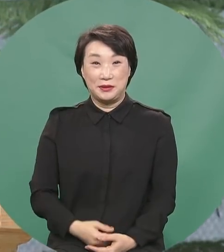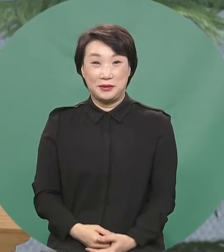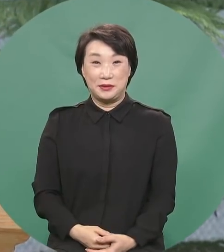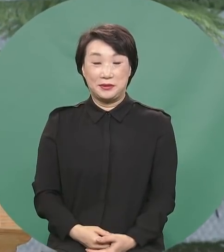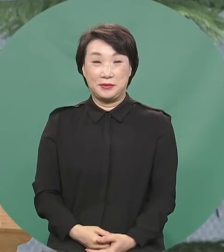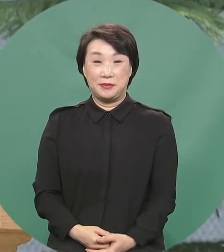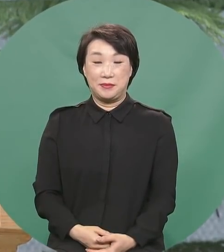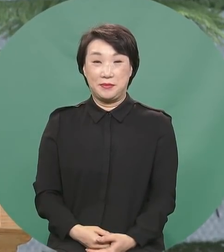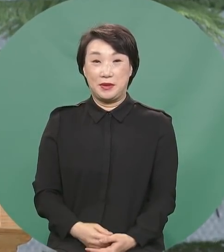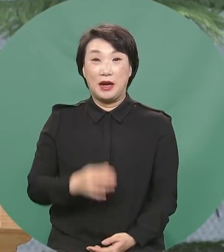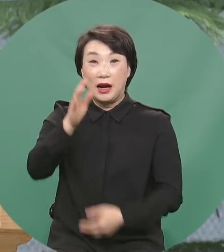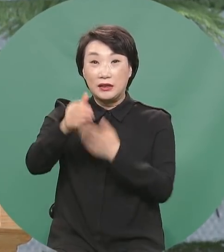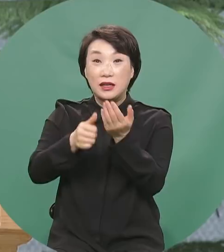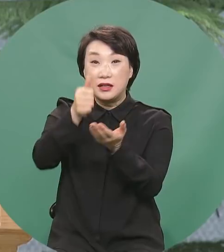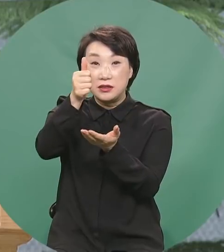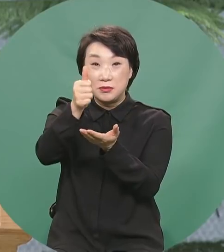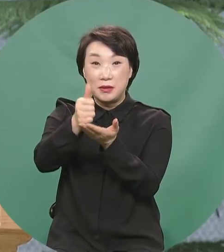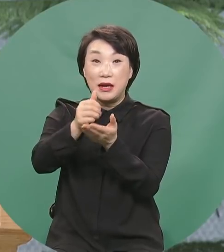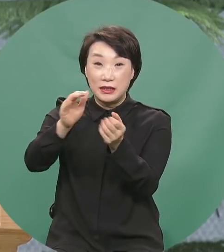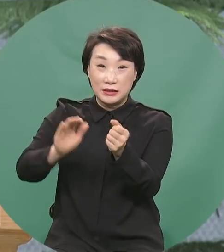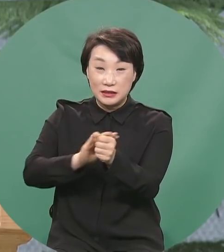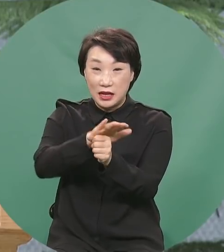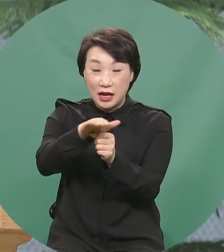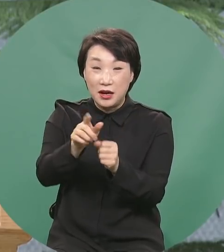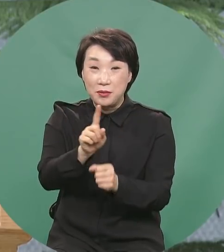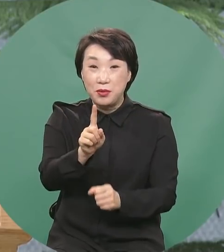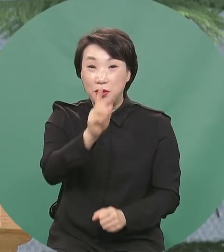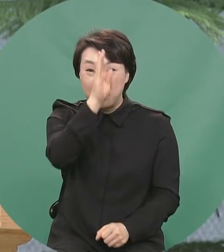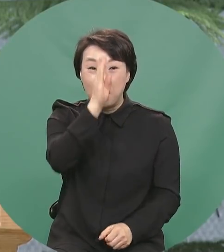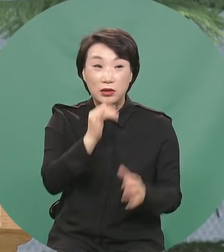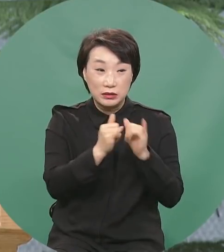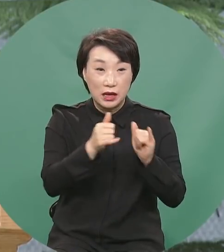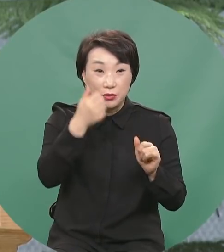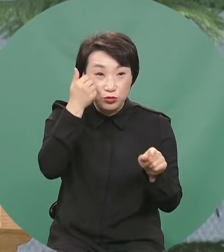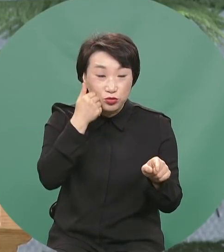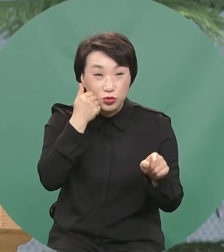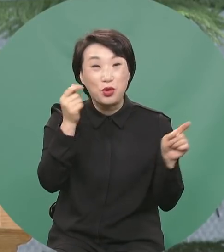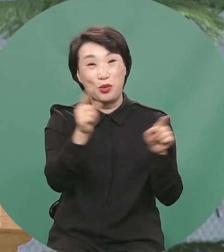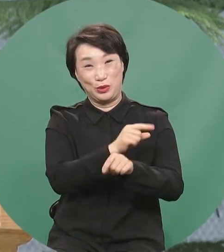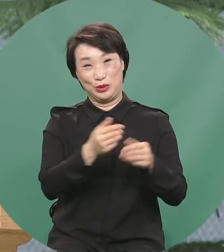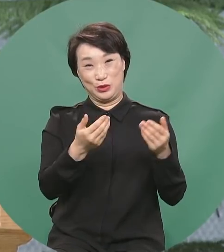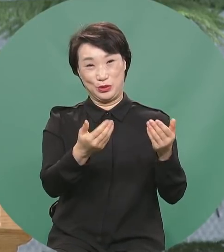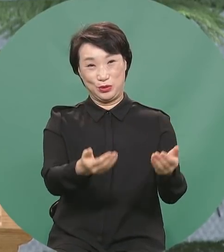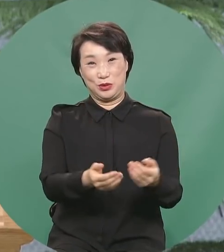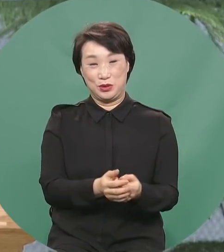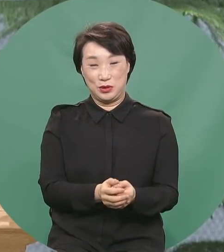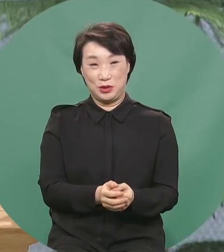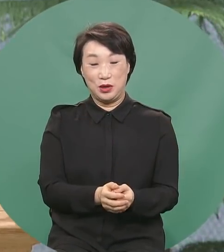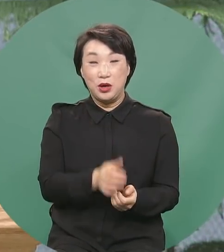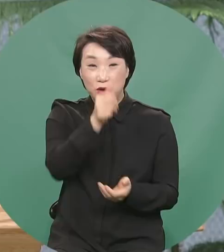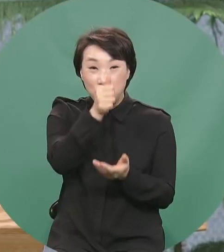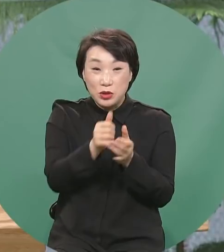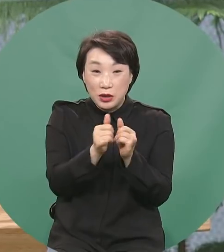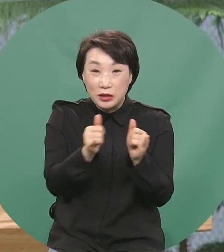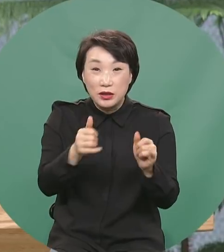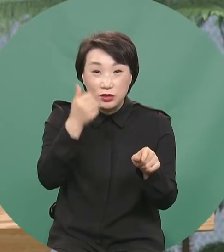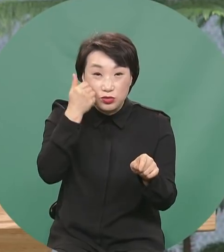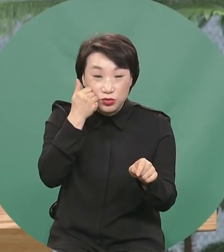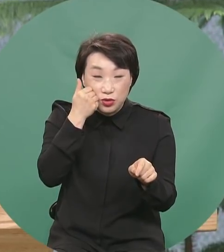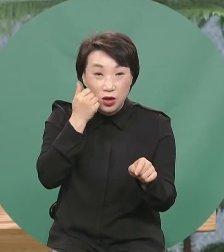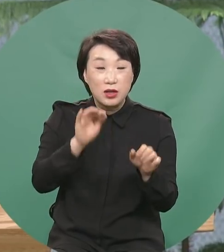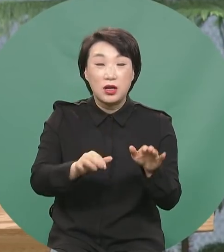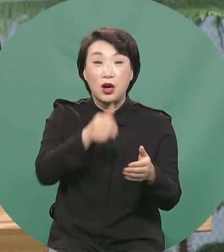그래서 하나님의 사랑은 병든 자를 고치시고 죄인을